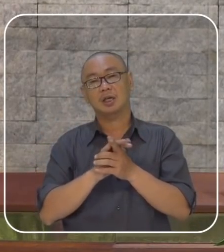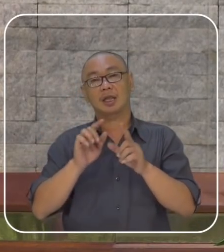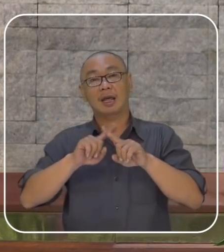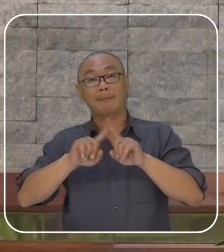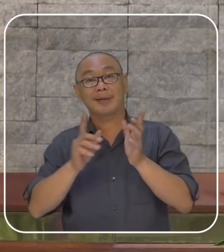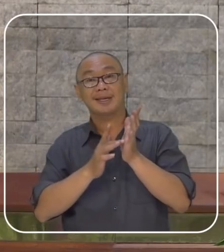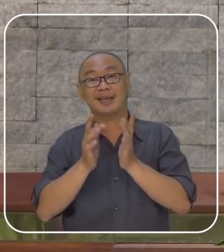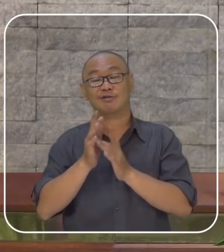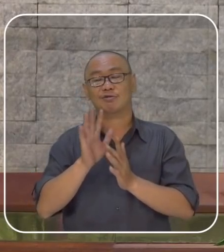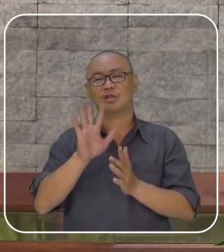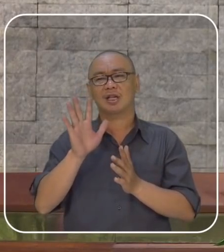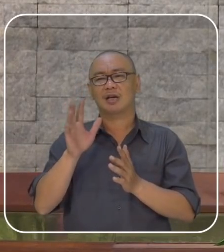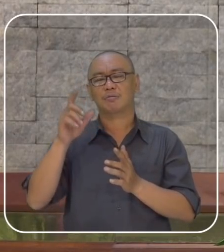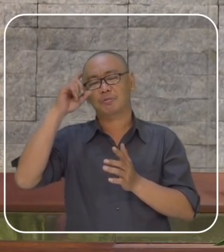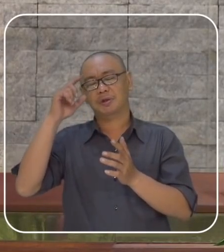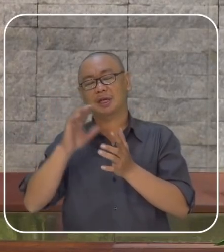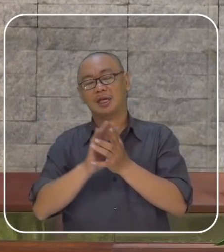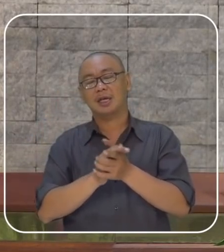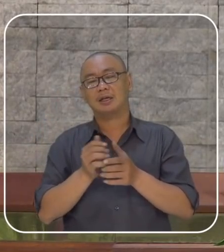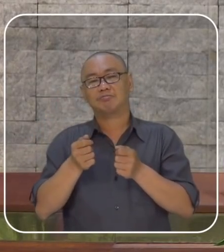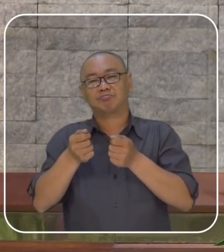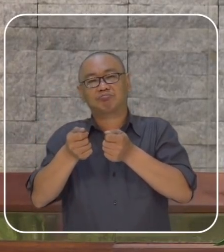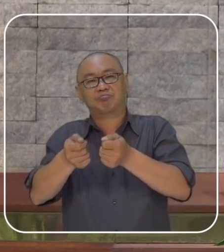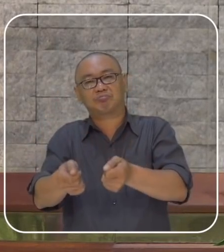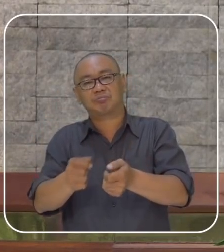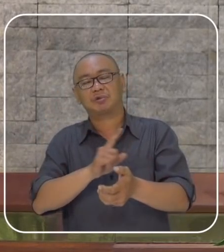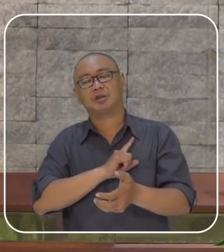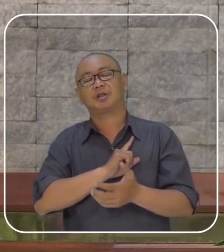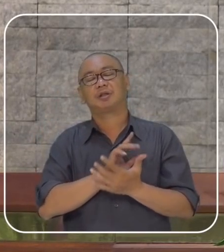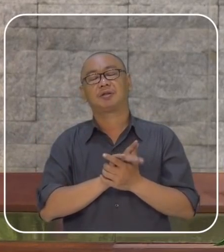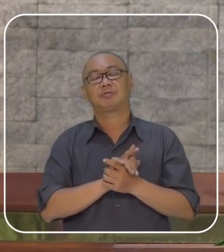tidak mempercayakan dirinya kepada orang-orang itu.